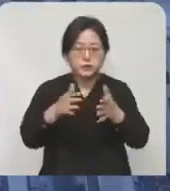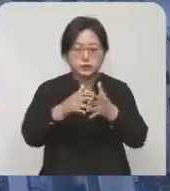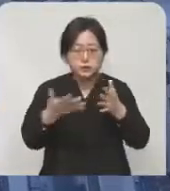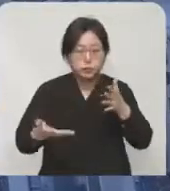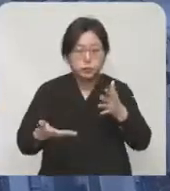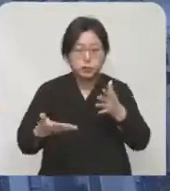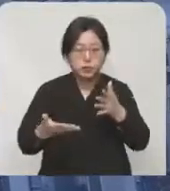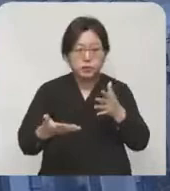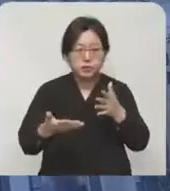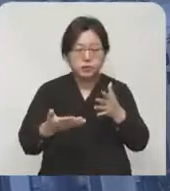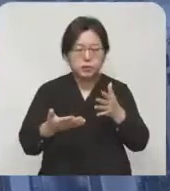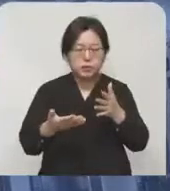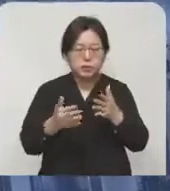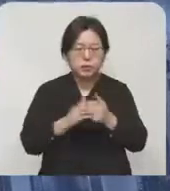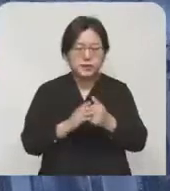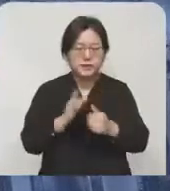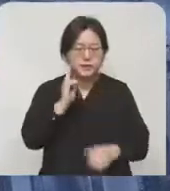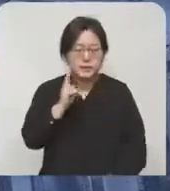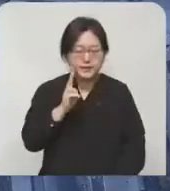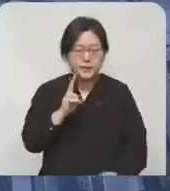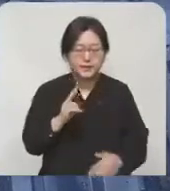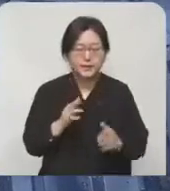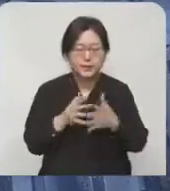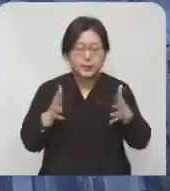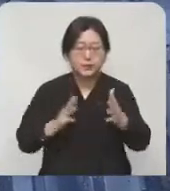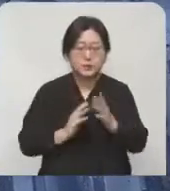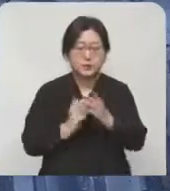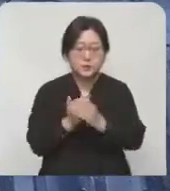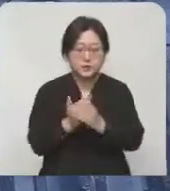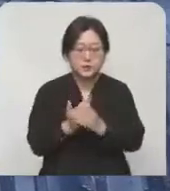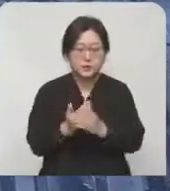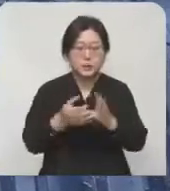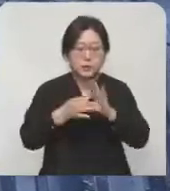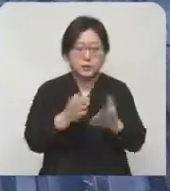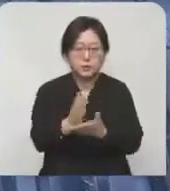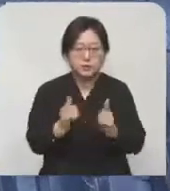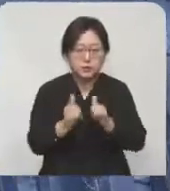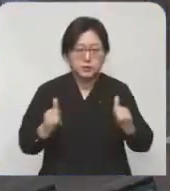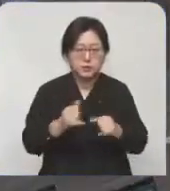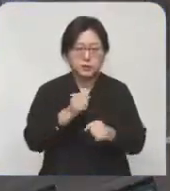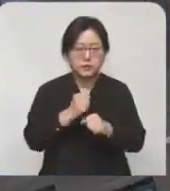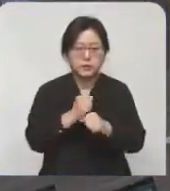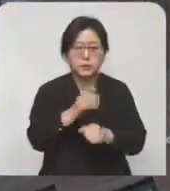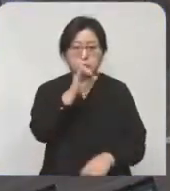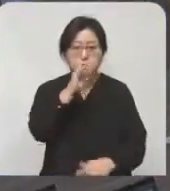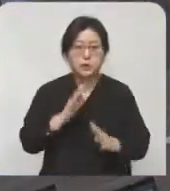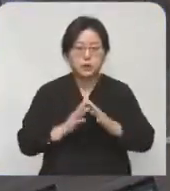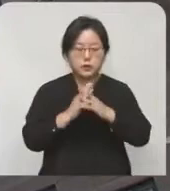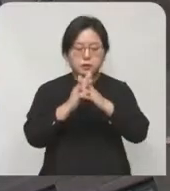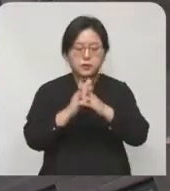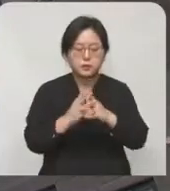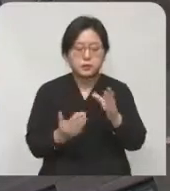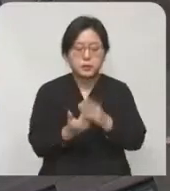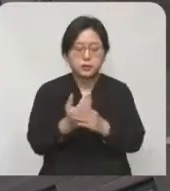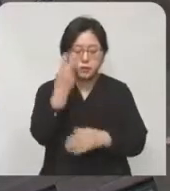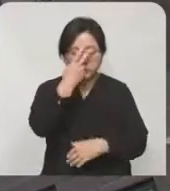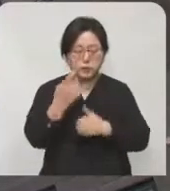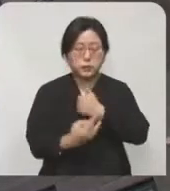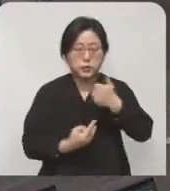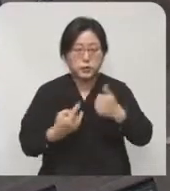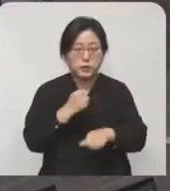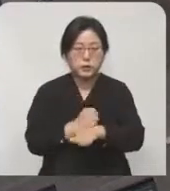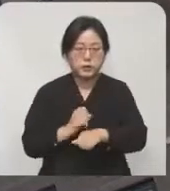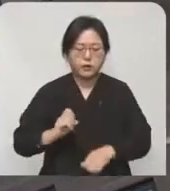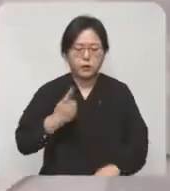해당하는 중대 건설 사고로 보고 있는데요 이에 따라 관련 전문가로 구성된 중앙건설 사고 조사 위원회를 꾸려 사고